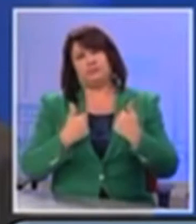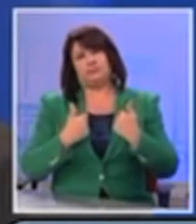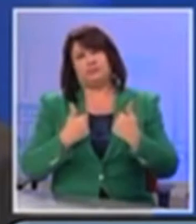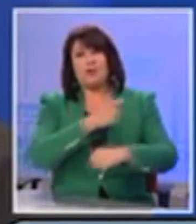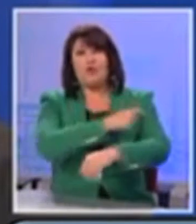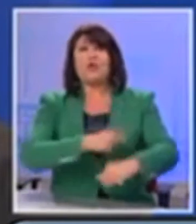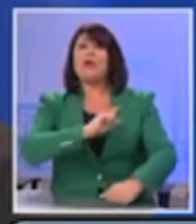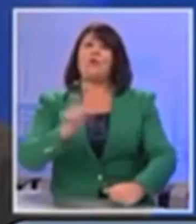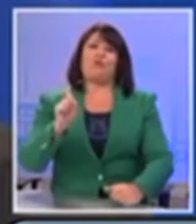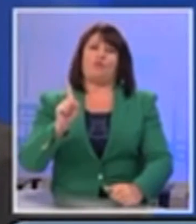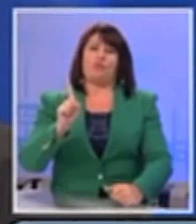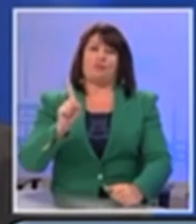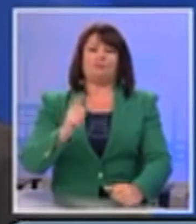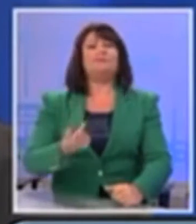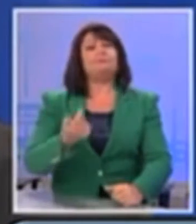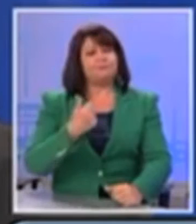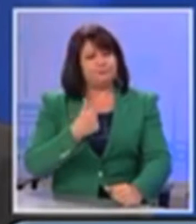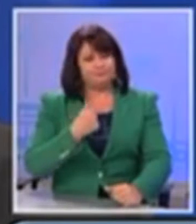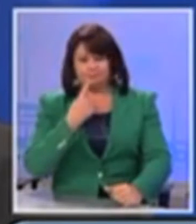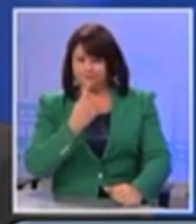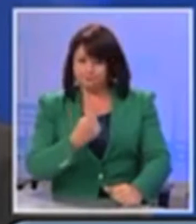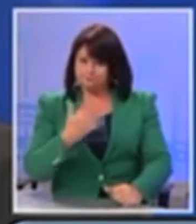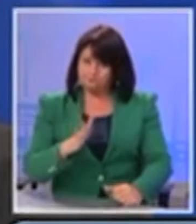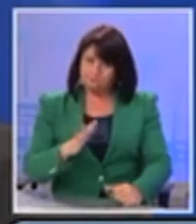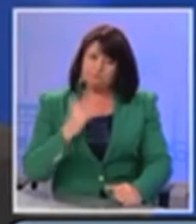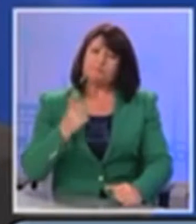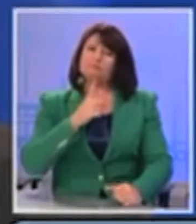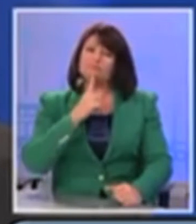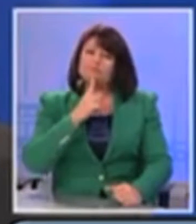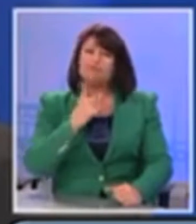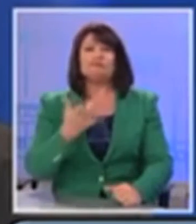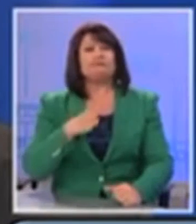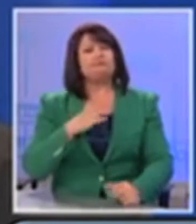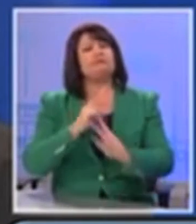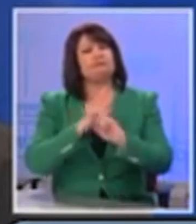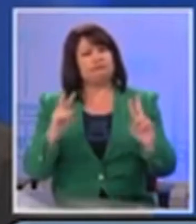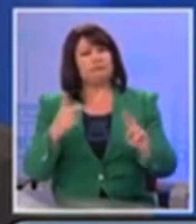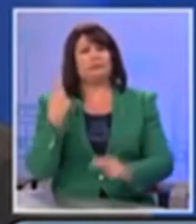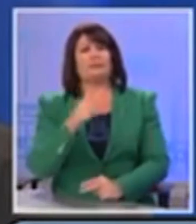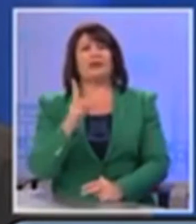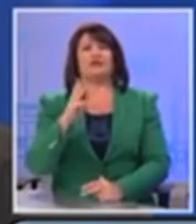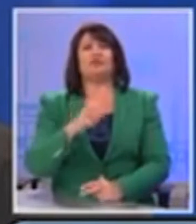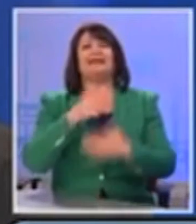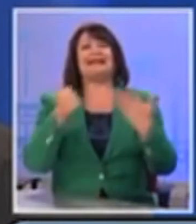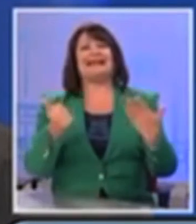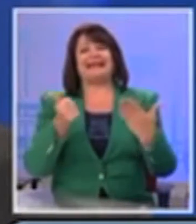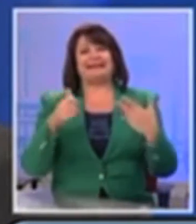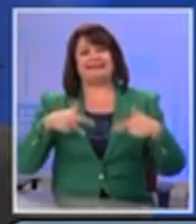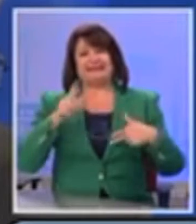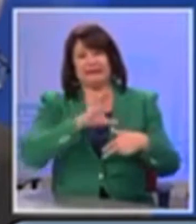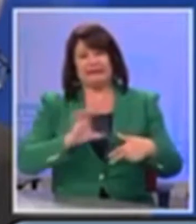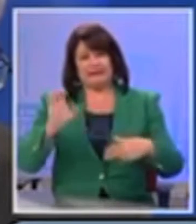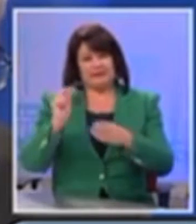les 136 États qui ont soutenu cette résolution aux Nations Unies, il s'agit